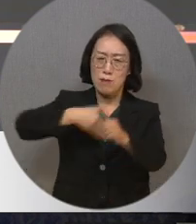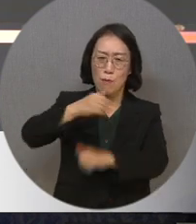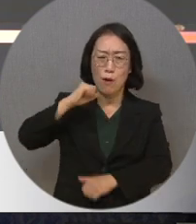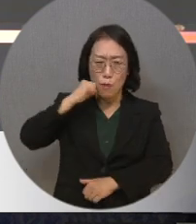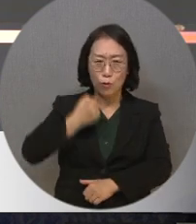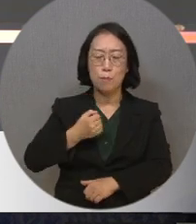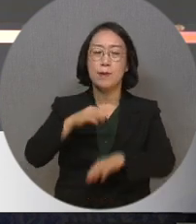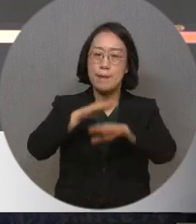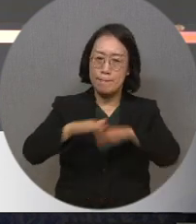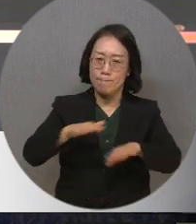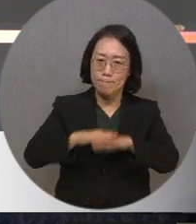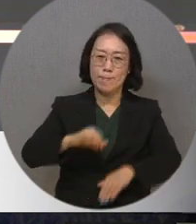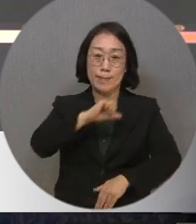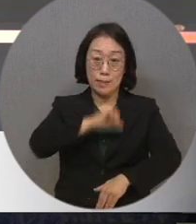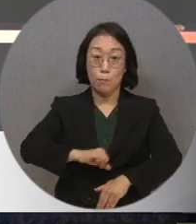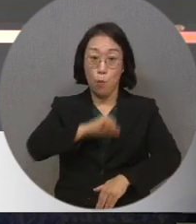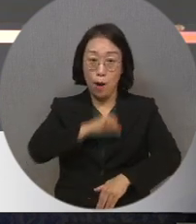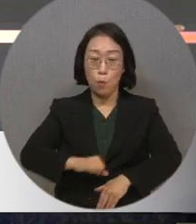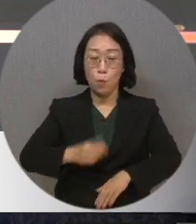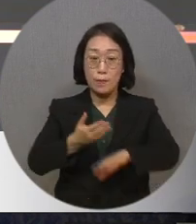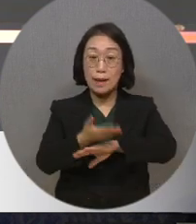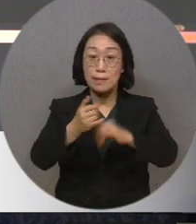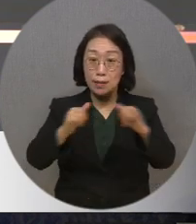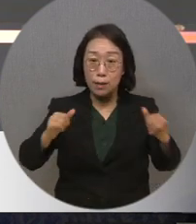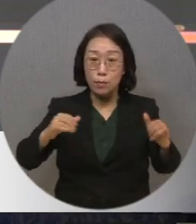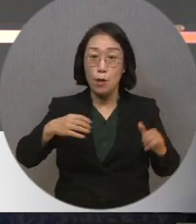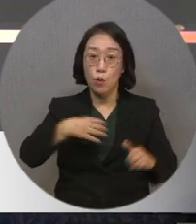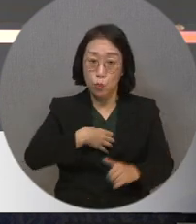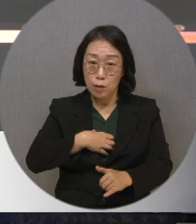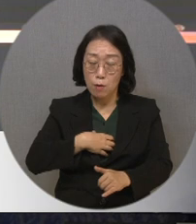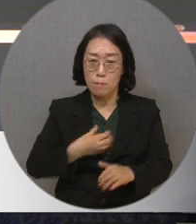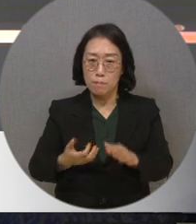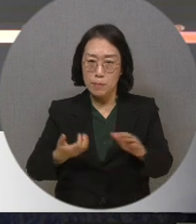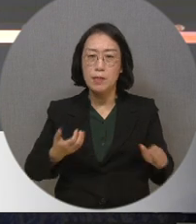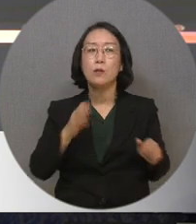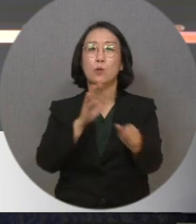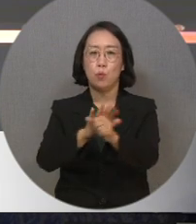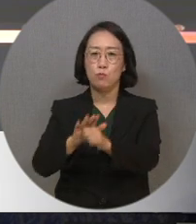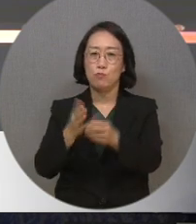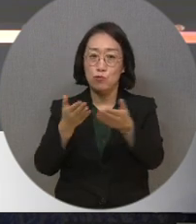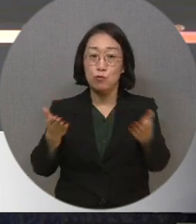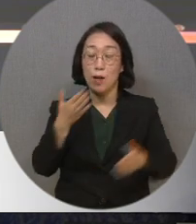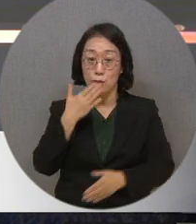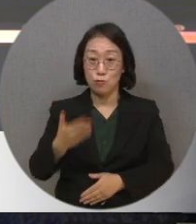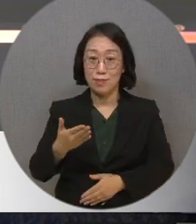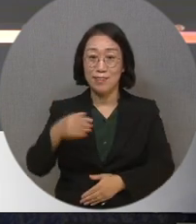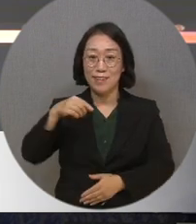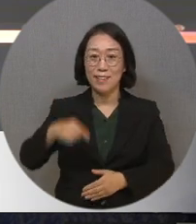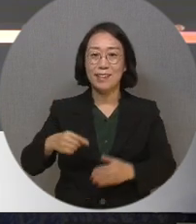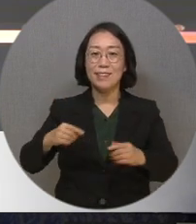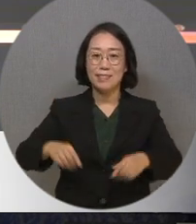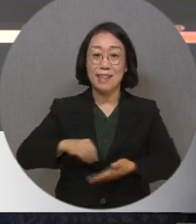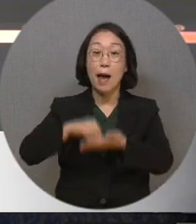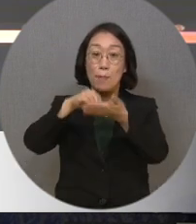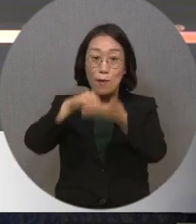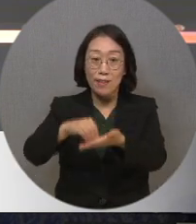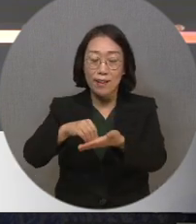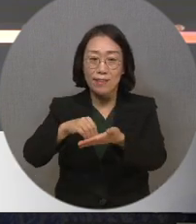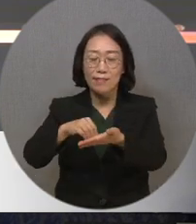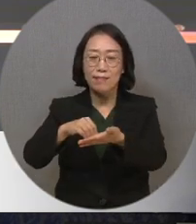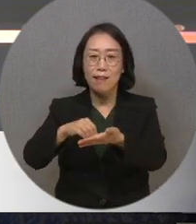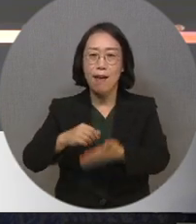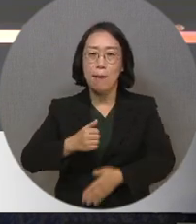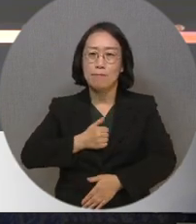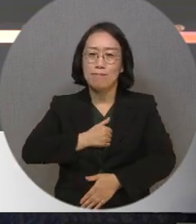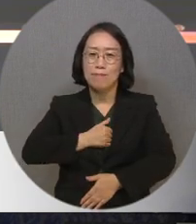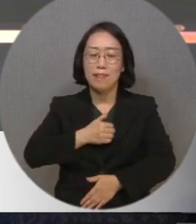위기를 극복하고 다른 사람의 위기를 예방할 수 있는 영화제에 참여했다는 그러한